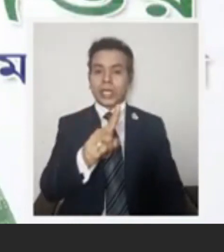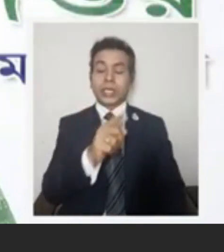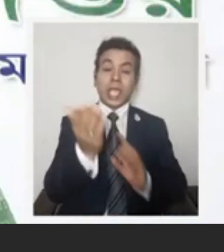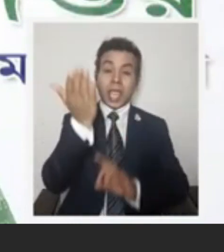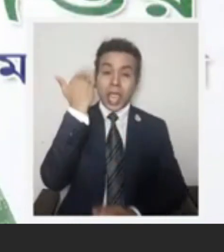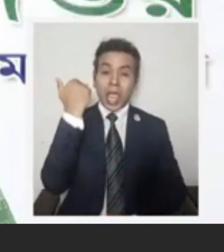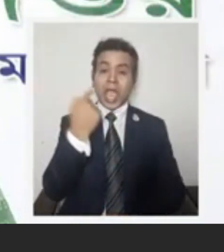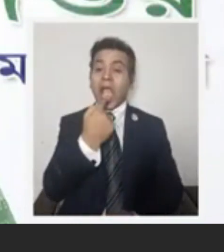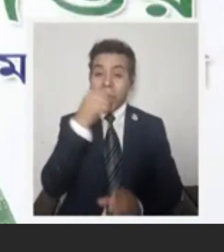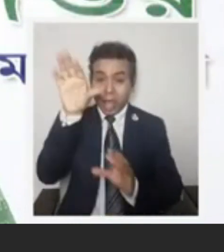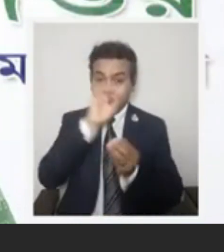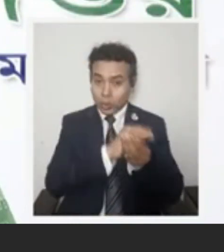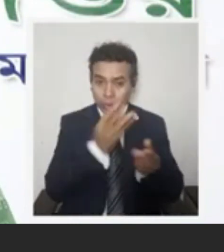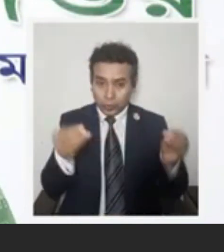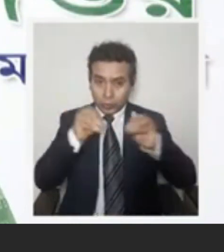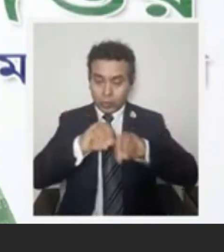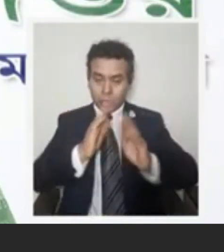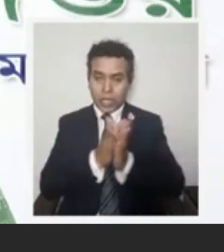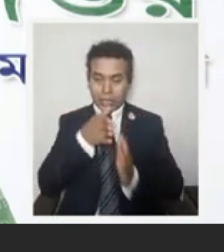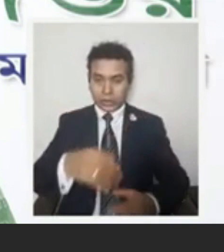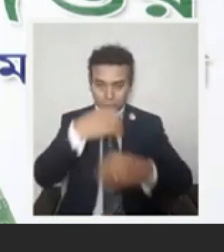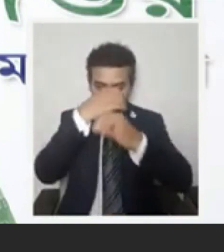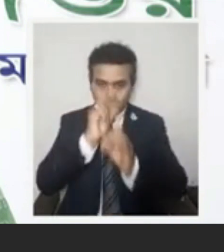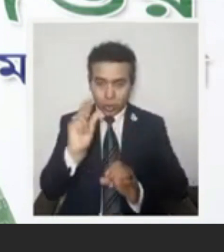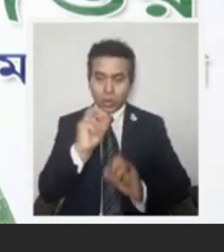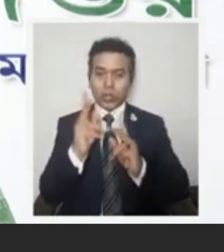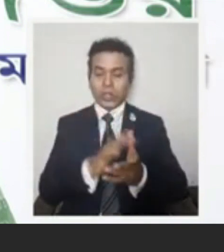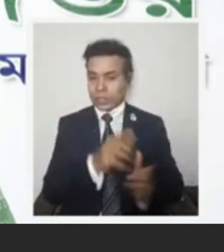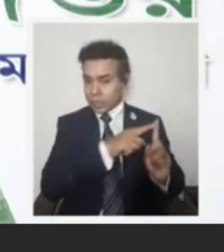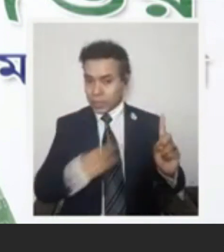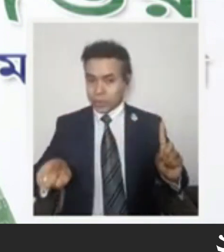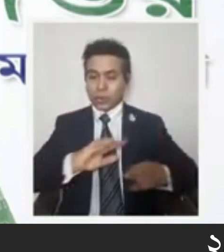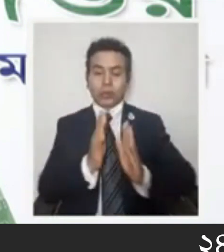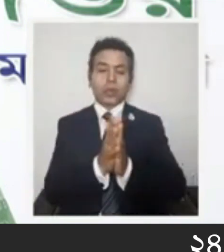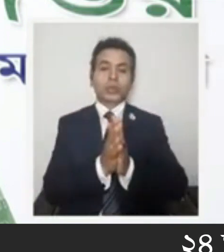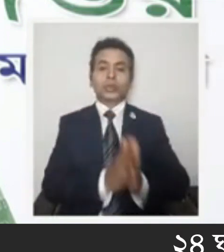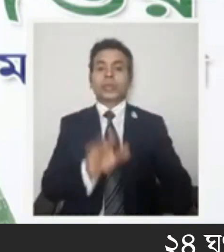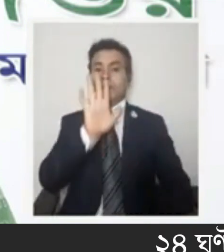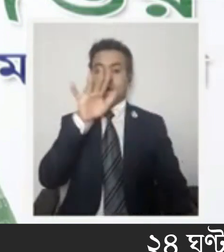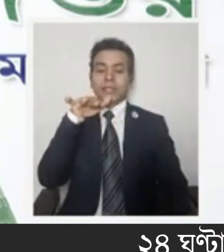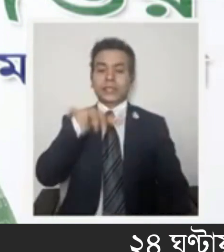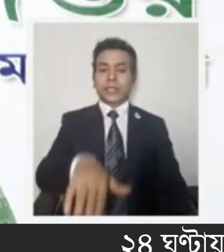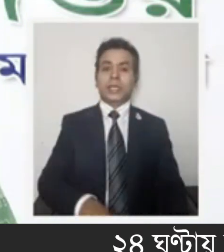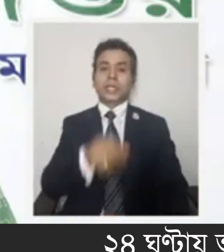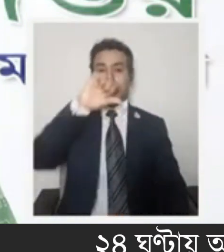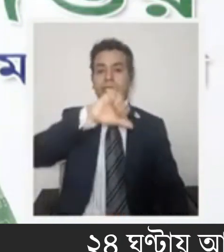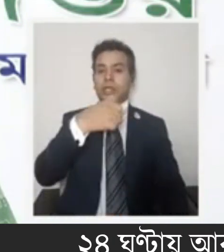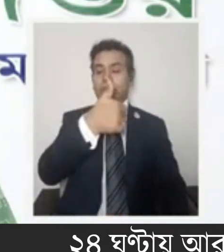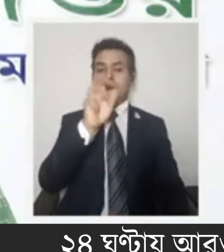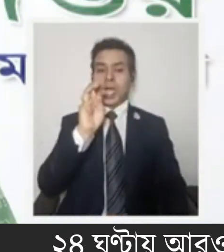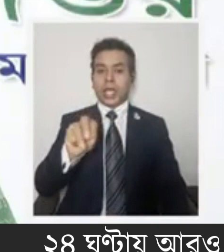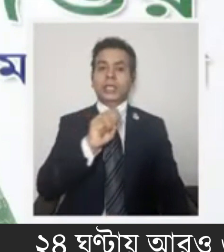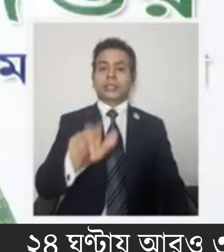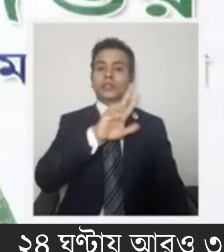জনে। এছাড়া গত 24 ঘন্টায় সুস্থ হয়ে ফিরেছেন 1,048 জন। সব মিলিয়ে সুস্থ হয়েছেন